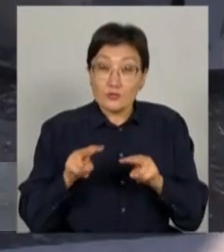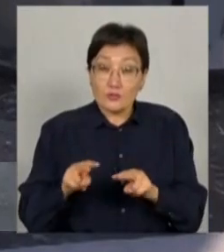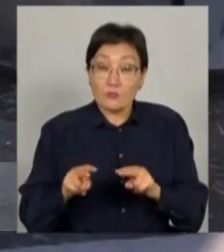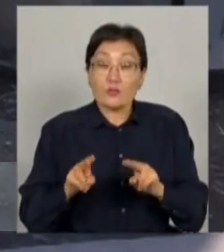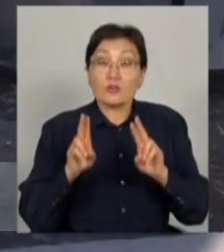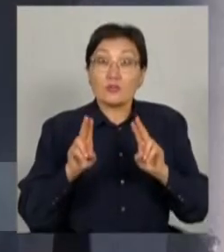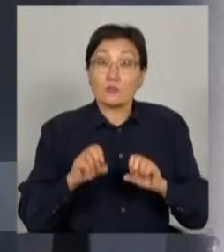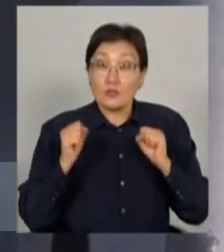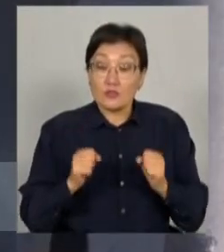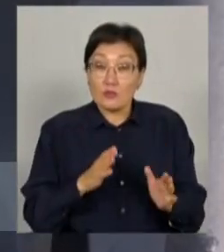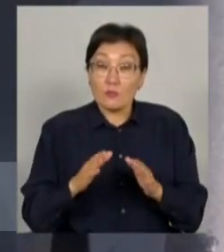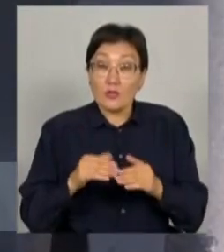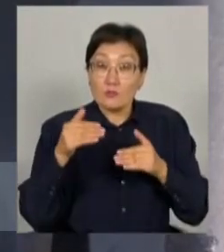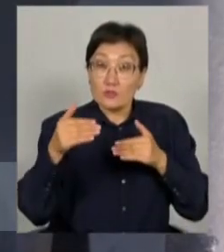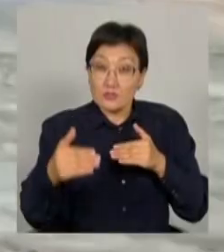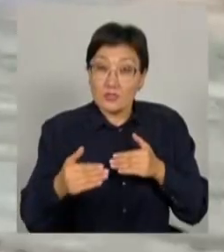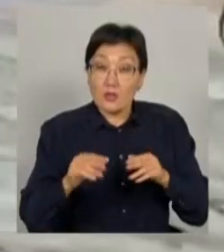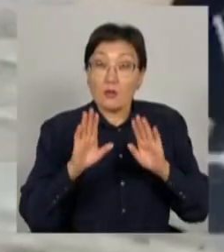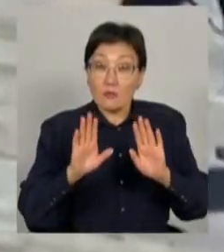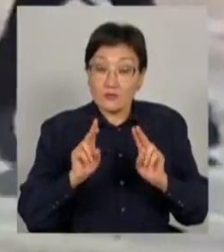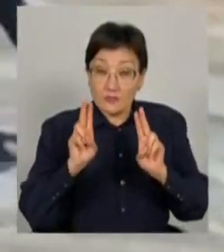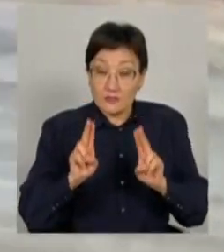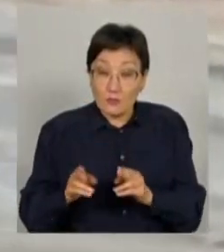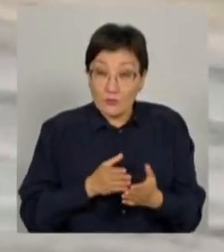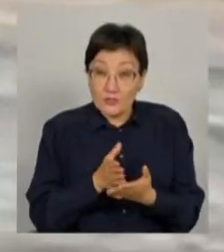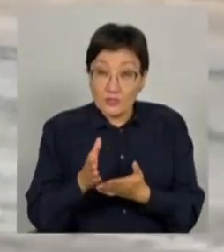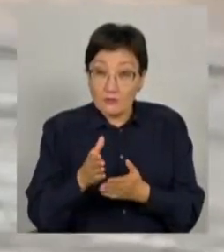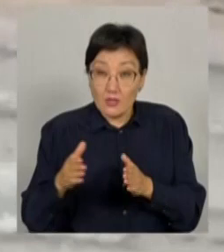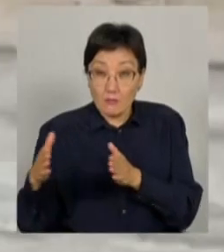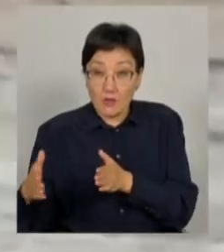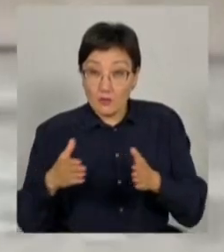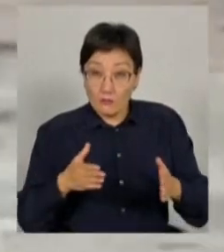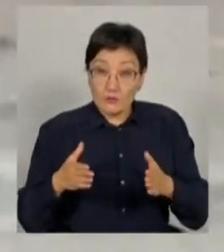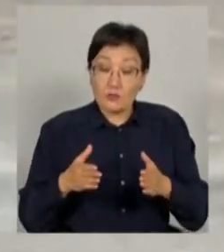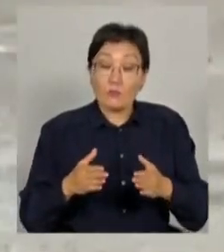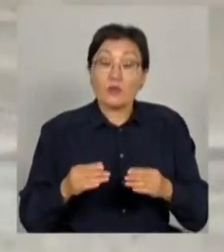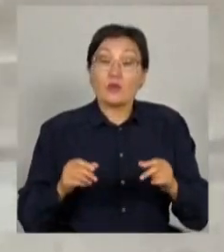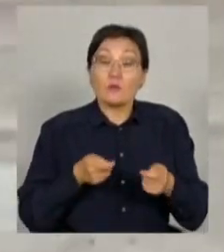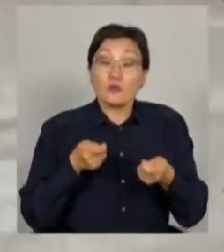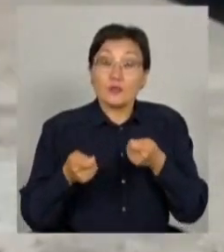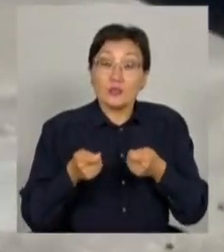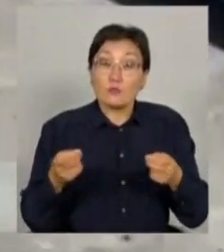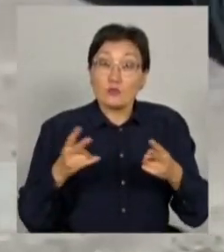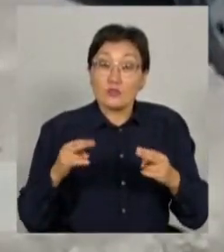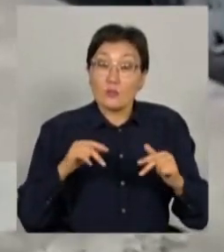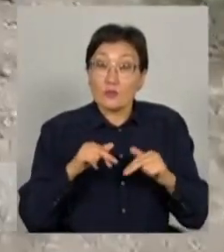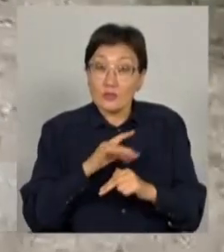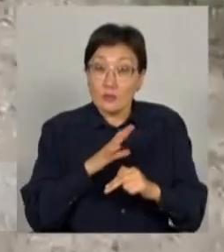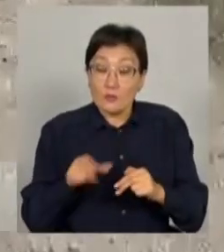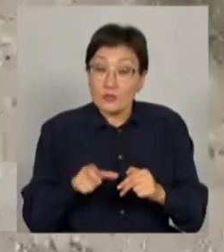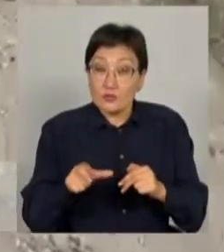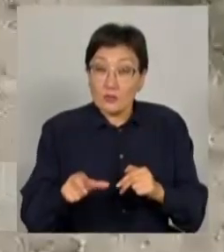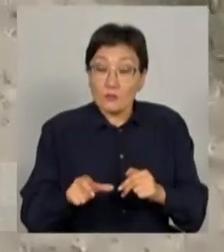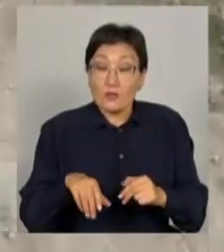скоростной режим, безопасную дистанцию, правила маневрирования и боковой интервал. Осторожность необходимо проявлять и пешеходам, переходить дорогу